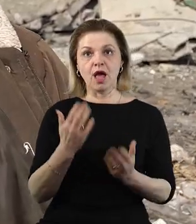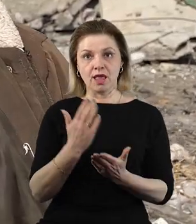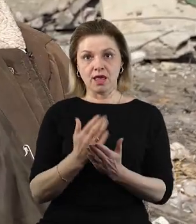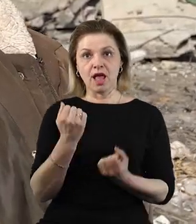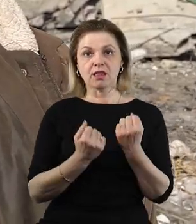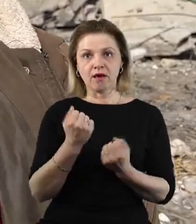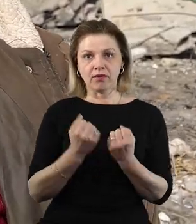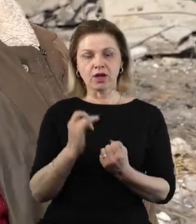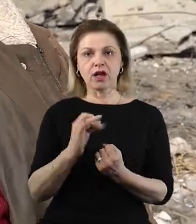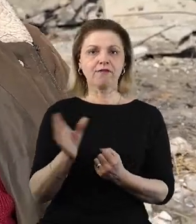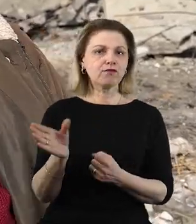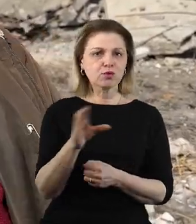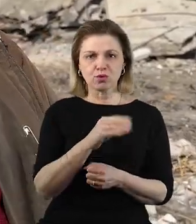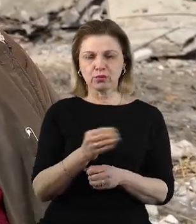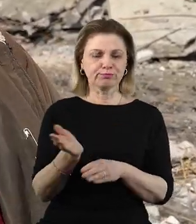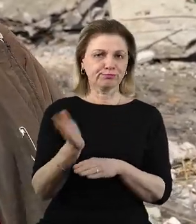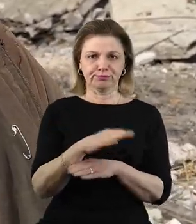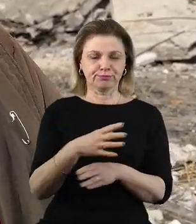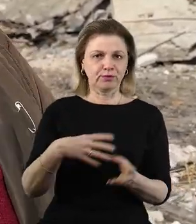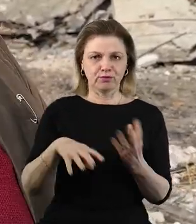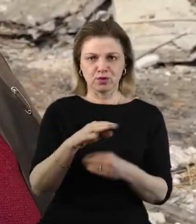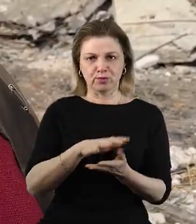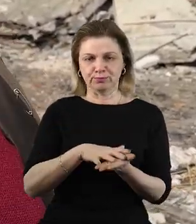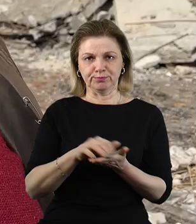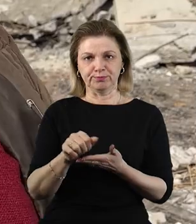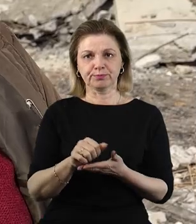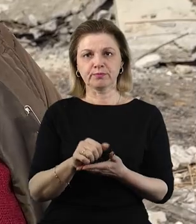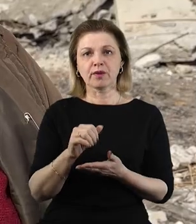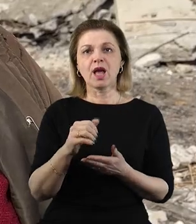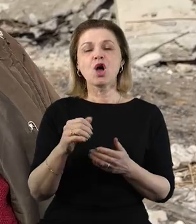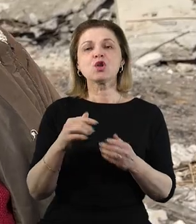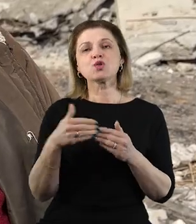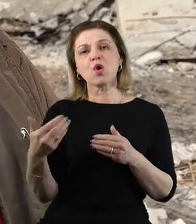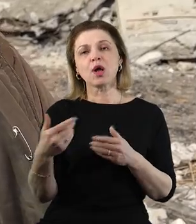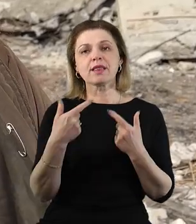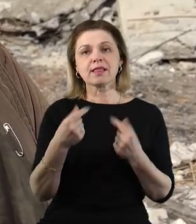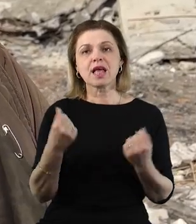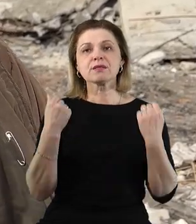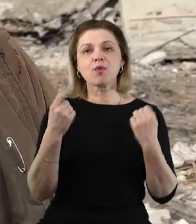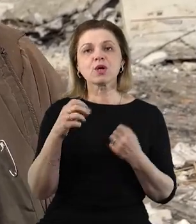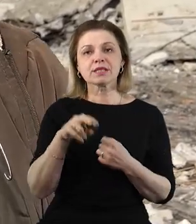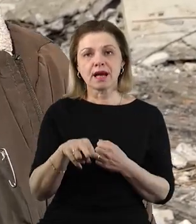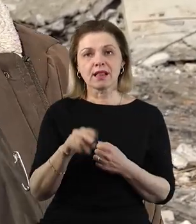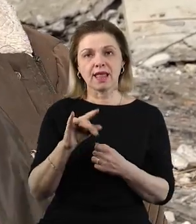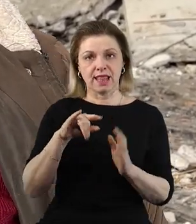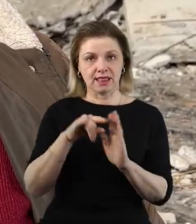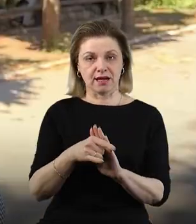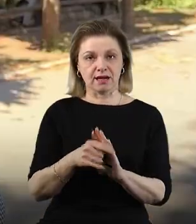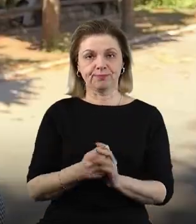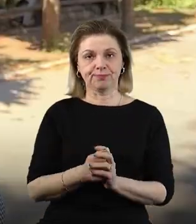техніка і начала ломать сразу цю сторону не з тої сторони там от спортзала де була дирка добротна А з тої